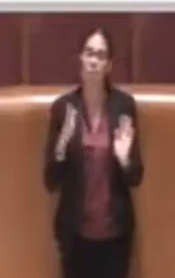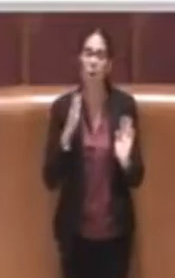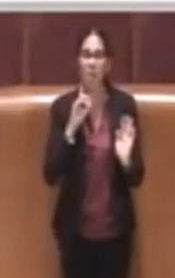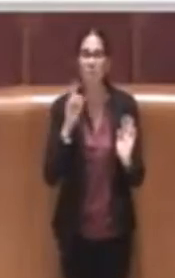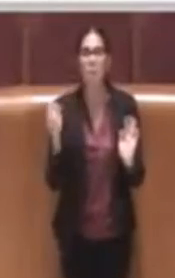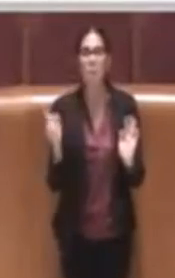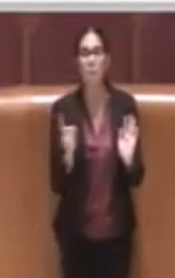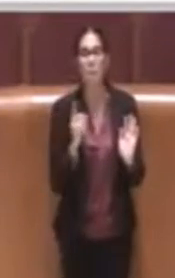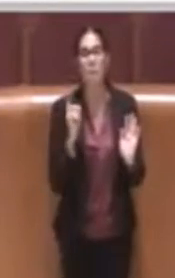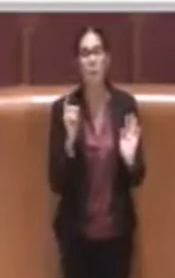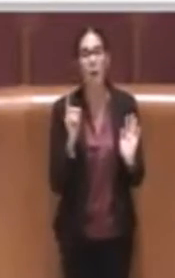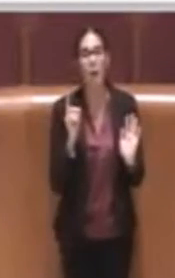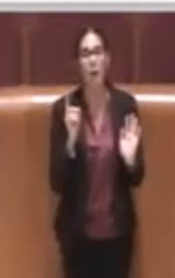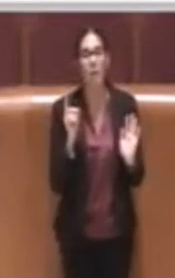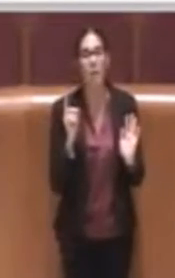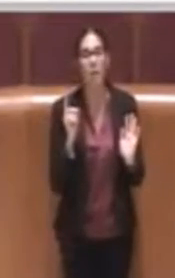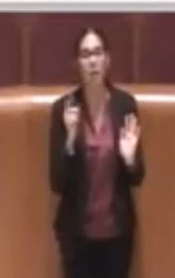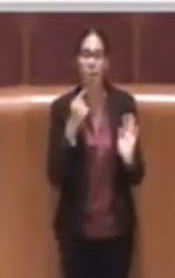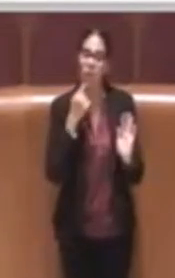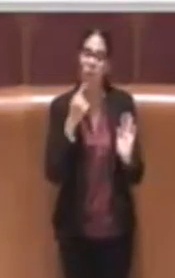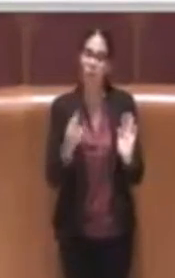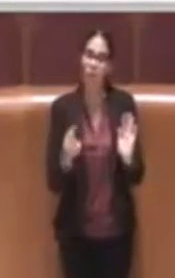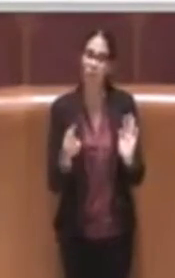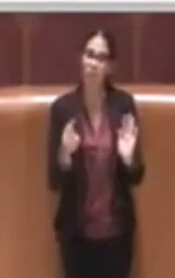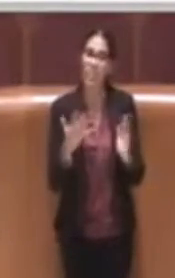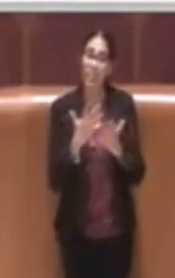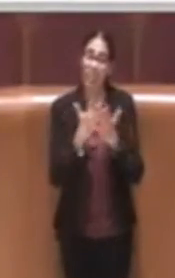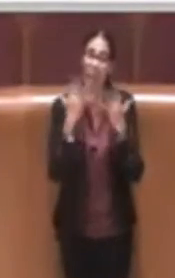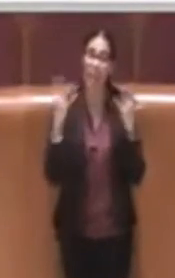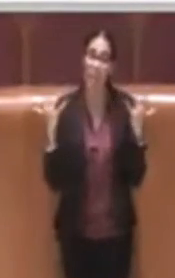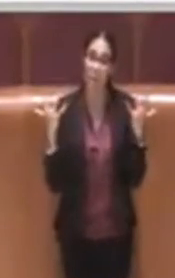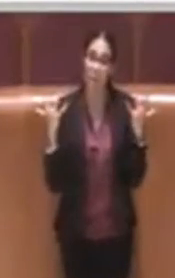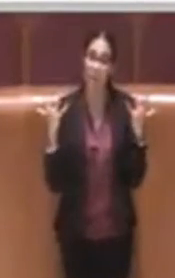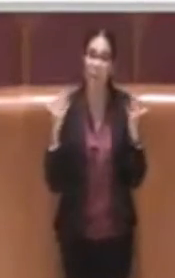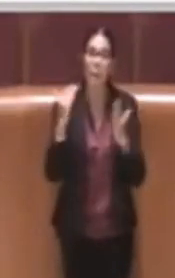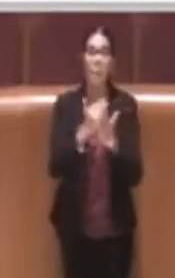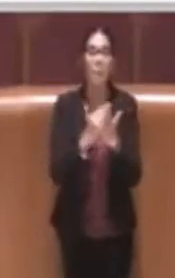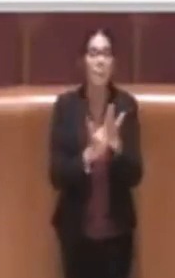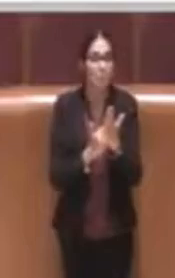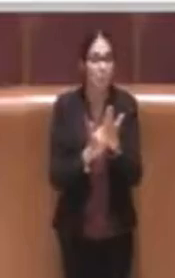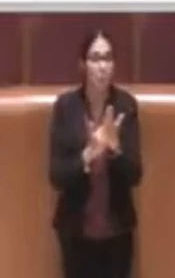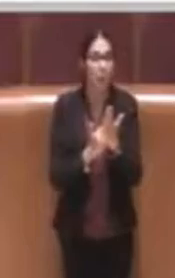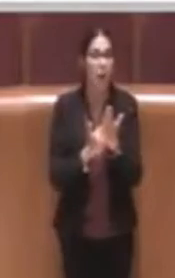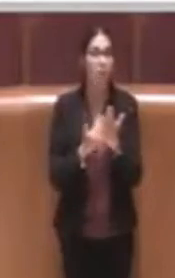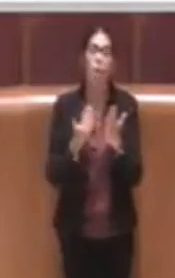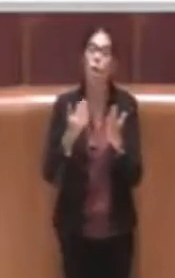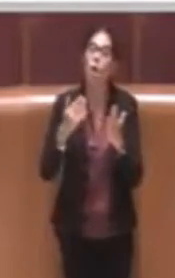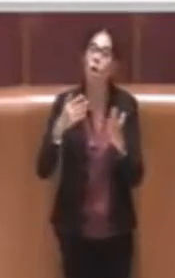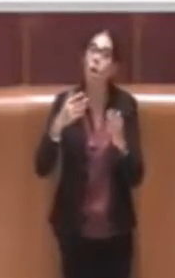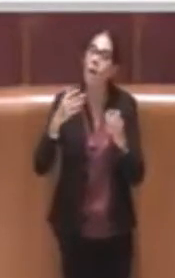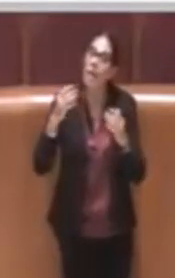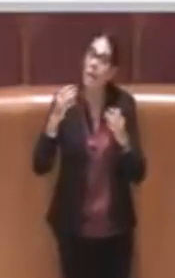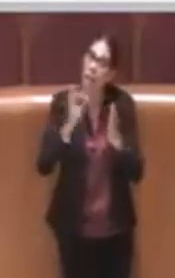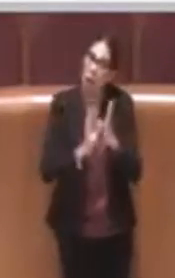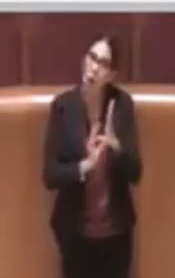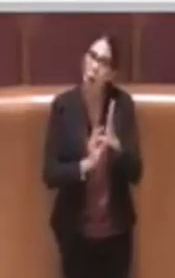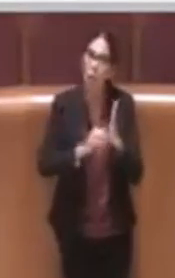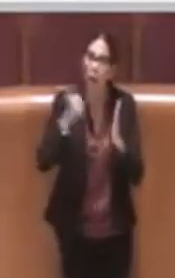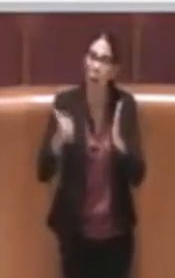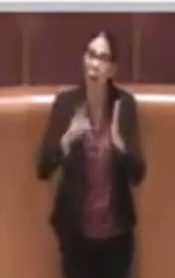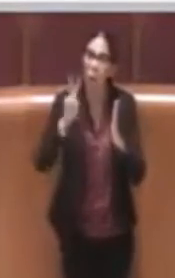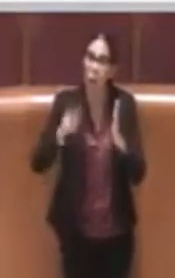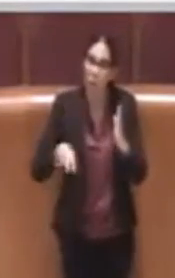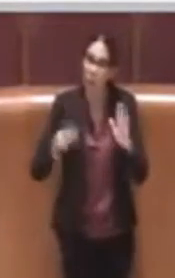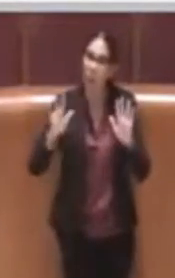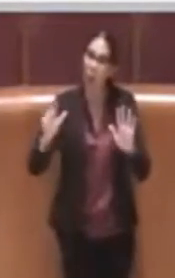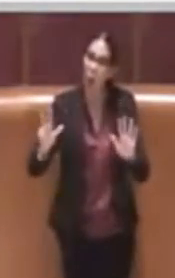momento di dichiarare in modo chiaro che il piano regolatore del 2008 è il più grande fallimento